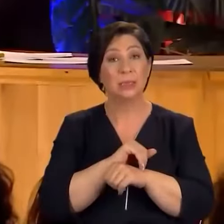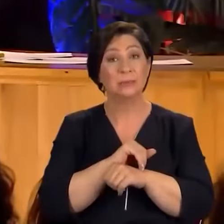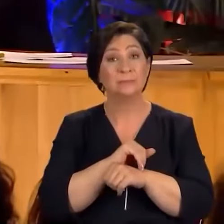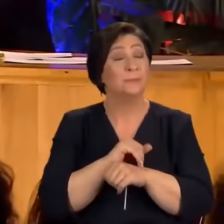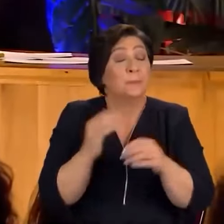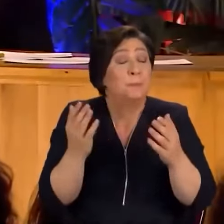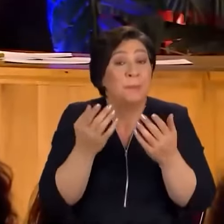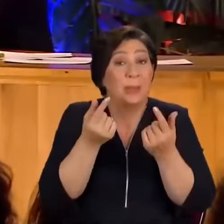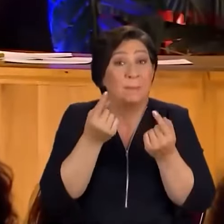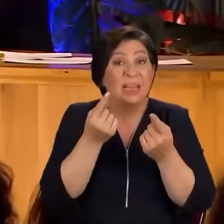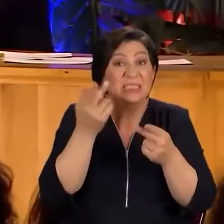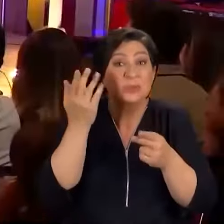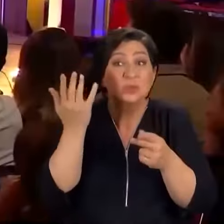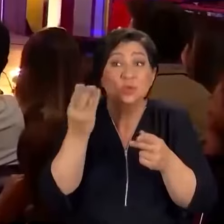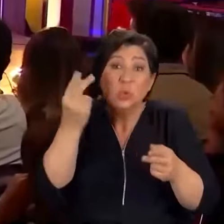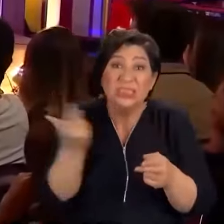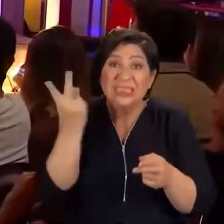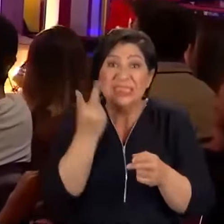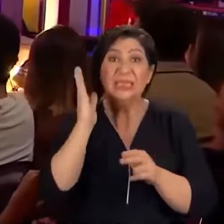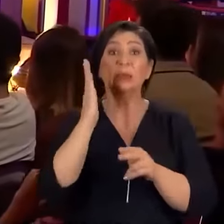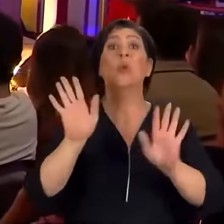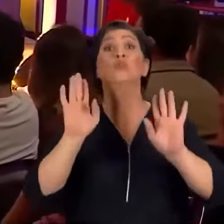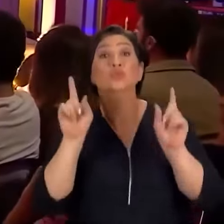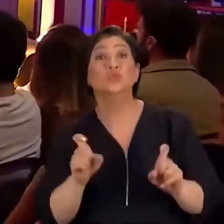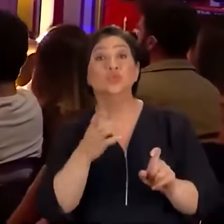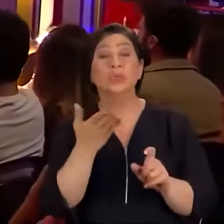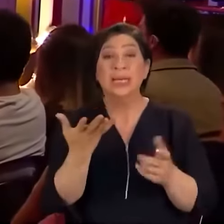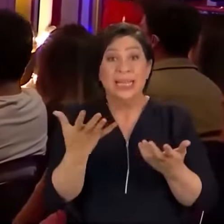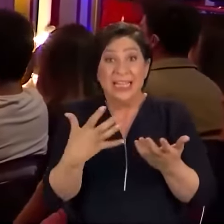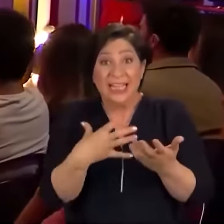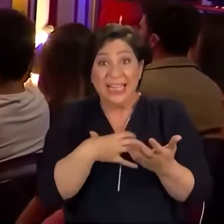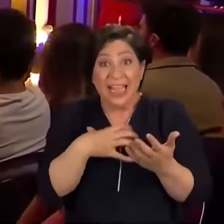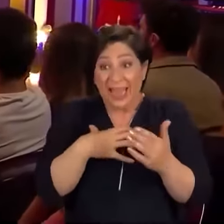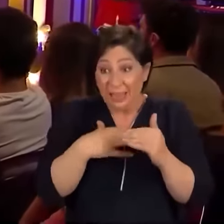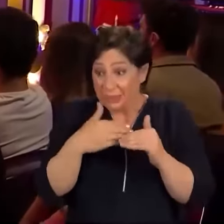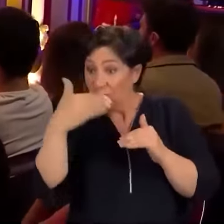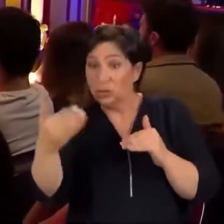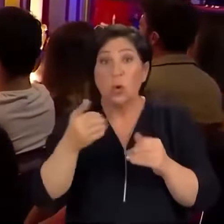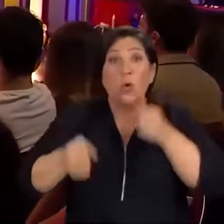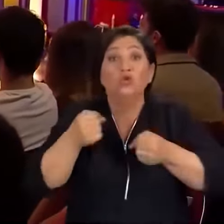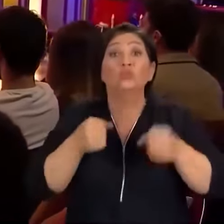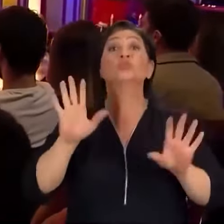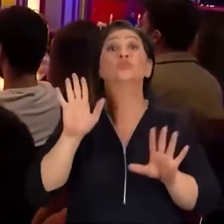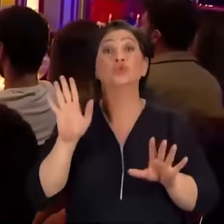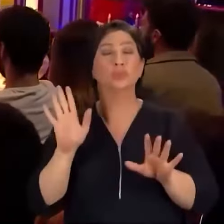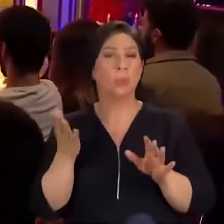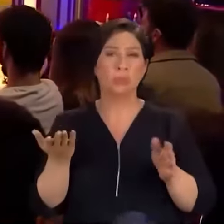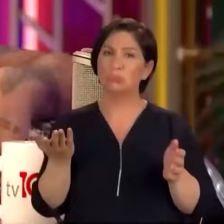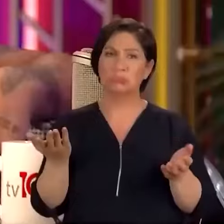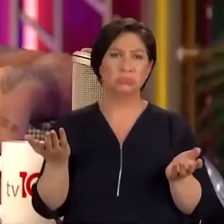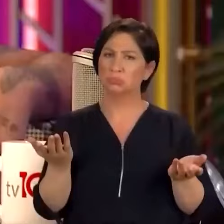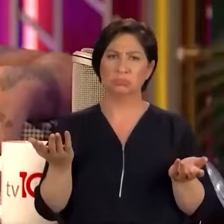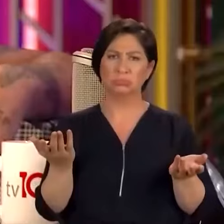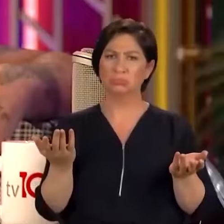ya biraz fazla hızlı gitmiyor musun? Biraz yo, yani kendinin ötesinde koşmuyor musun biraz? Yok, sadece